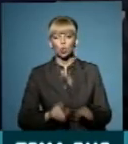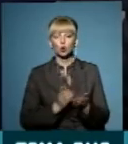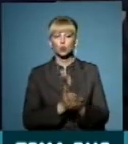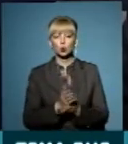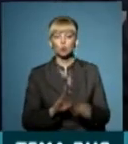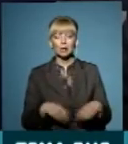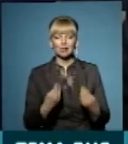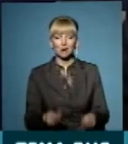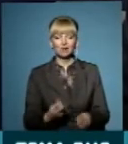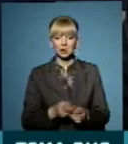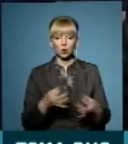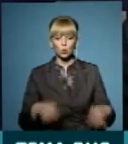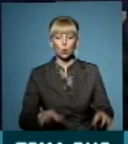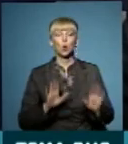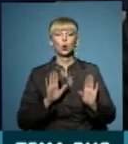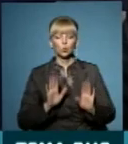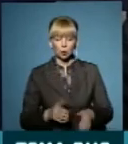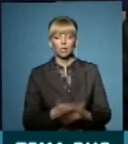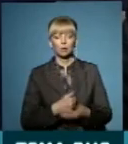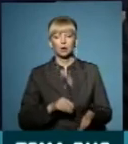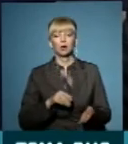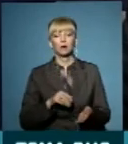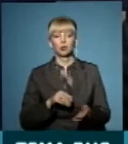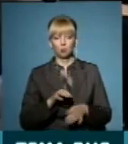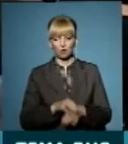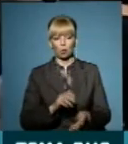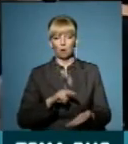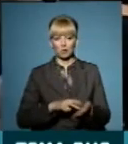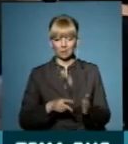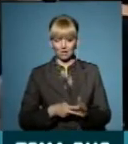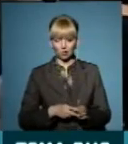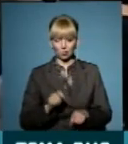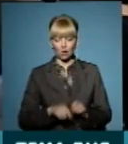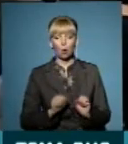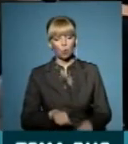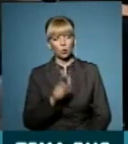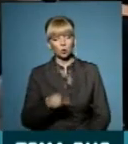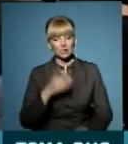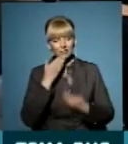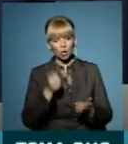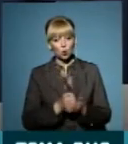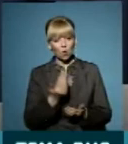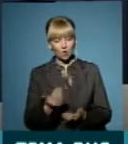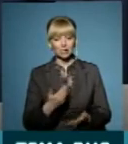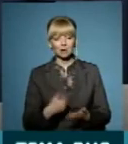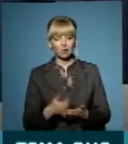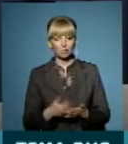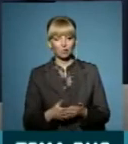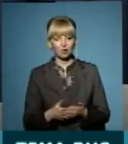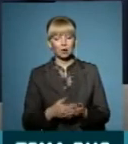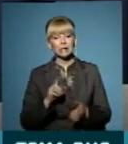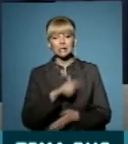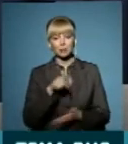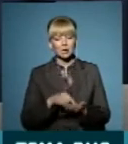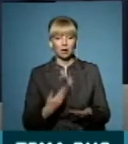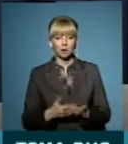дає на це дозвіл, тоді проводиться планова перевірка. А чи можуть безпосередньо громадяни звертатися до вас, наприклад, з питанням